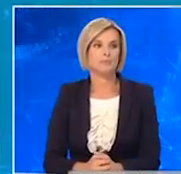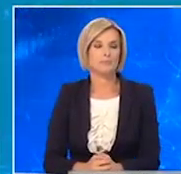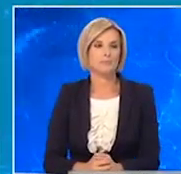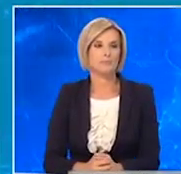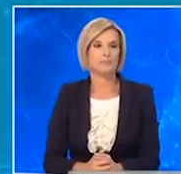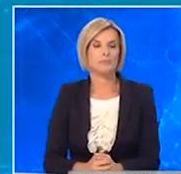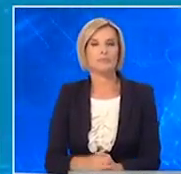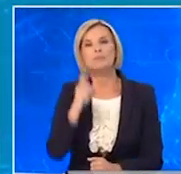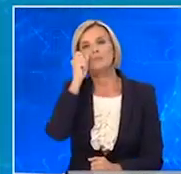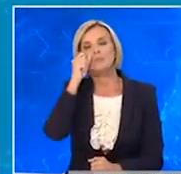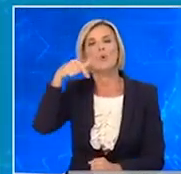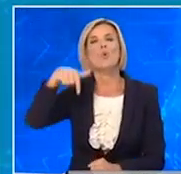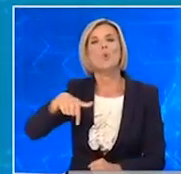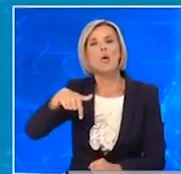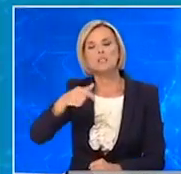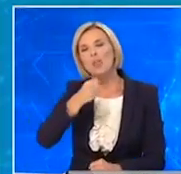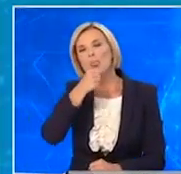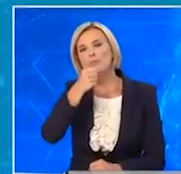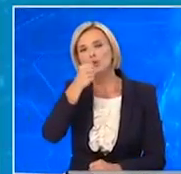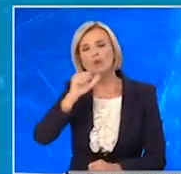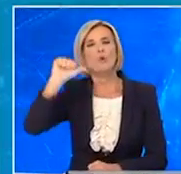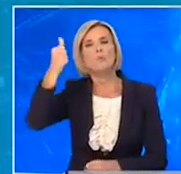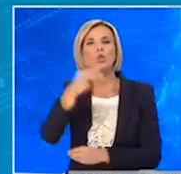Ο κύριος Ζουγούλας από το πρώτο θέμα.